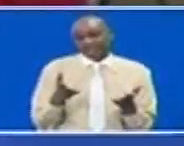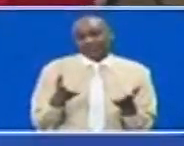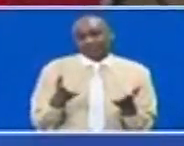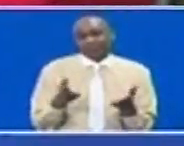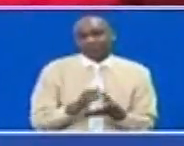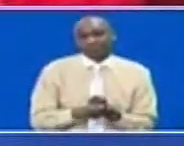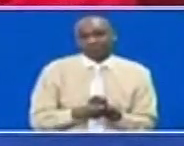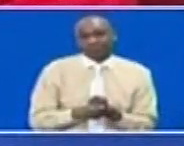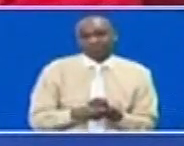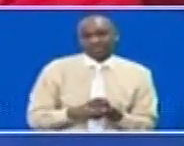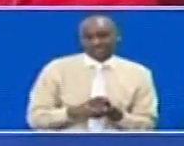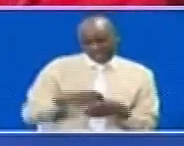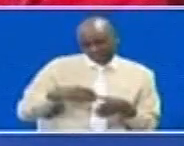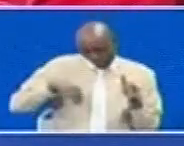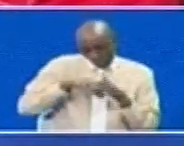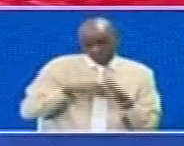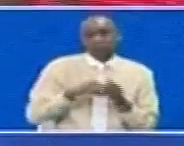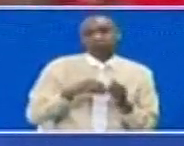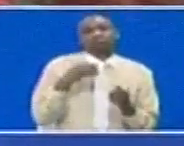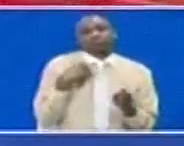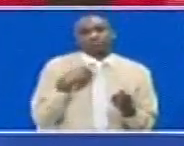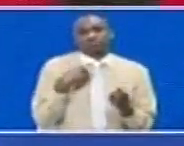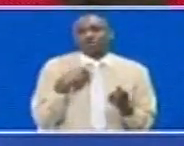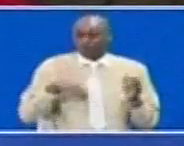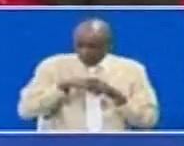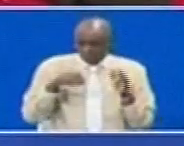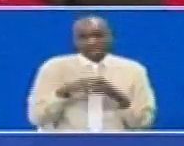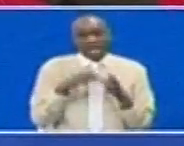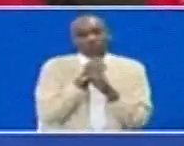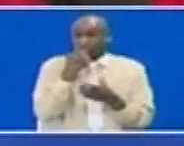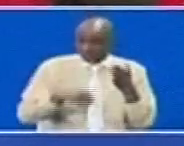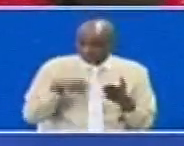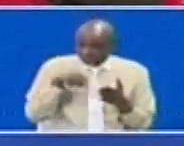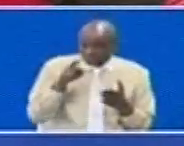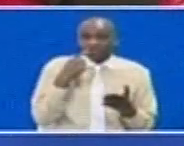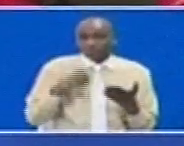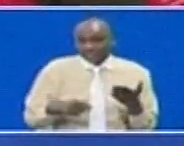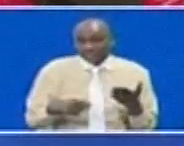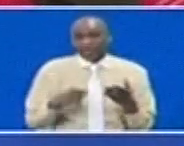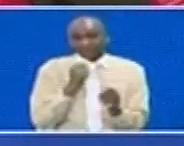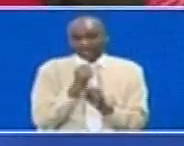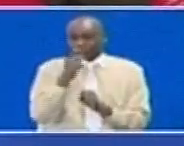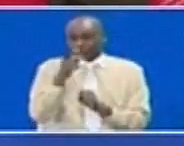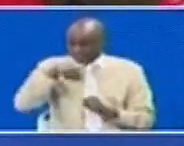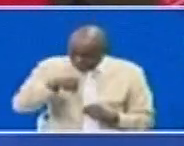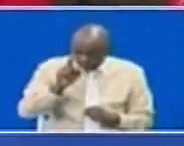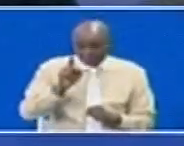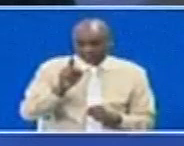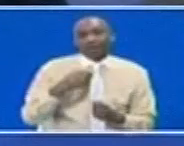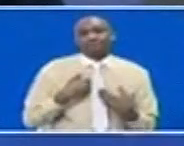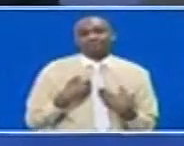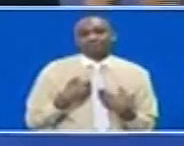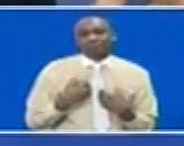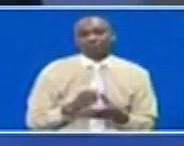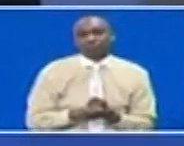team. Shirikisho la kandanda nchini limedokeza kwamba kinyume na awali, mwaka huu limehakikisha kwamba umri umezingatiwa.